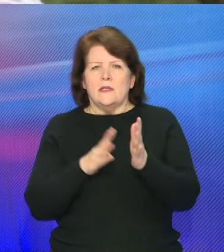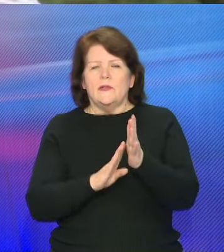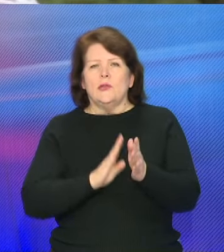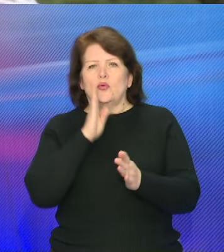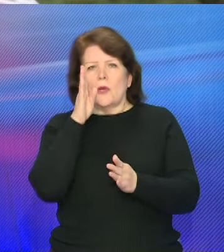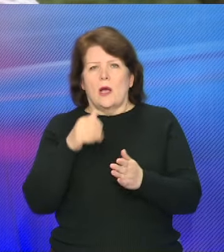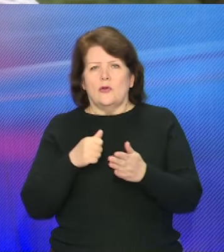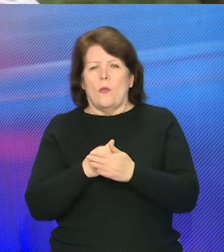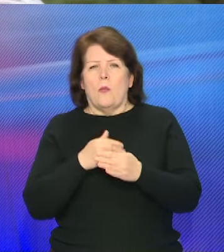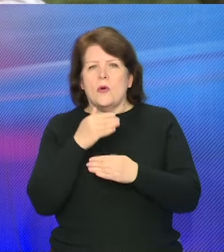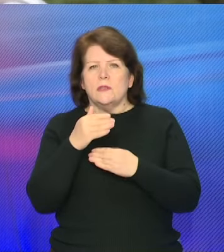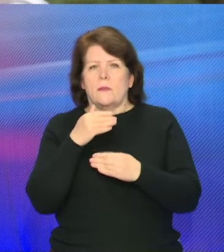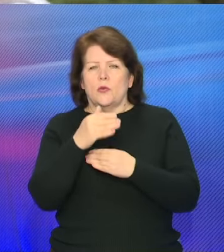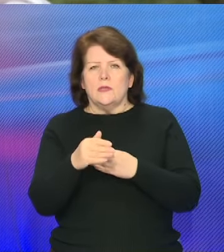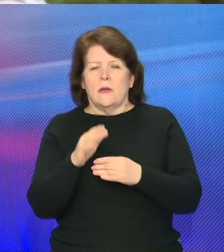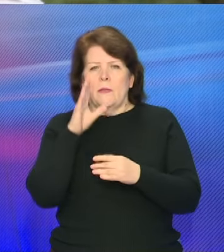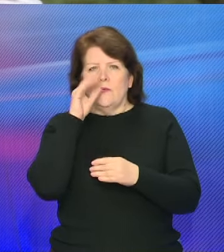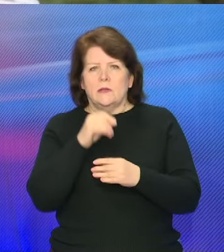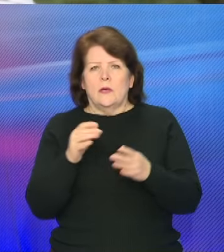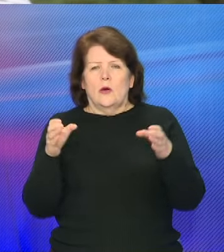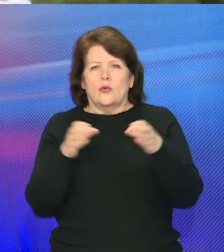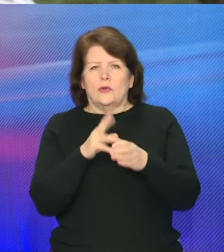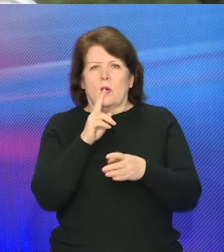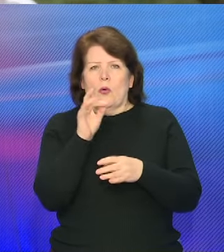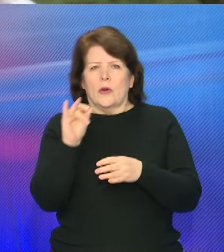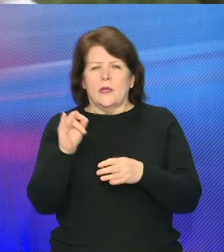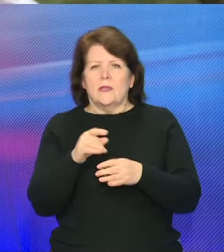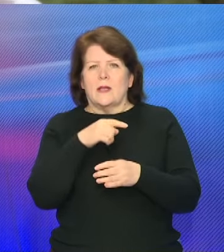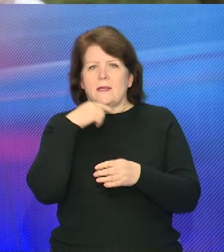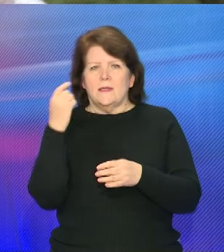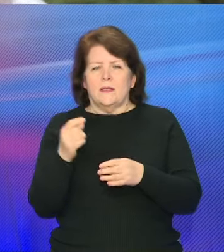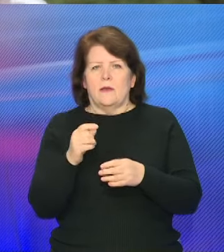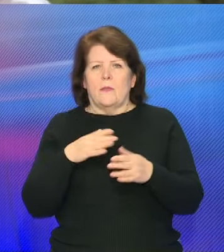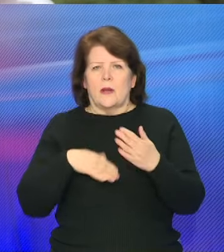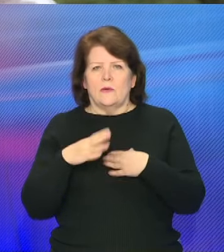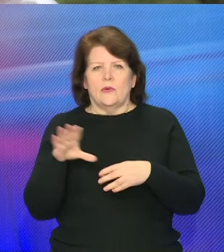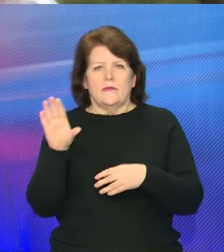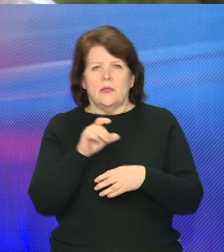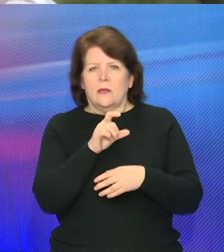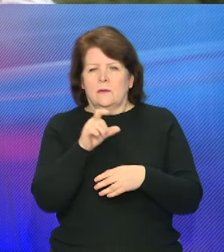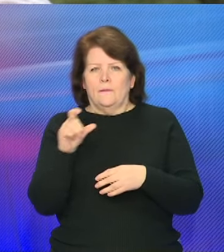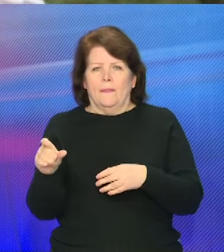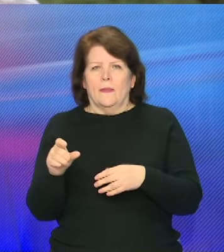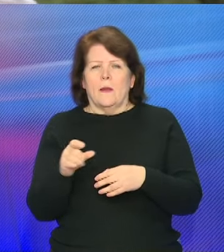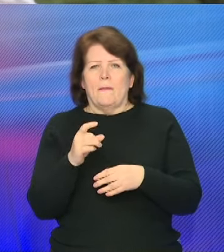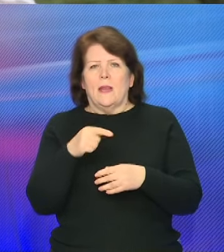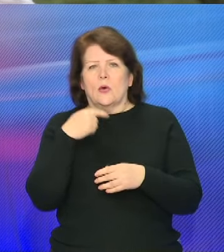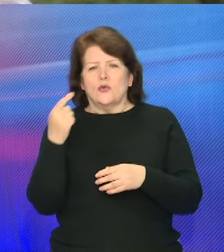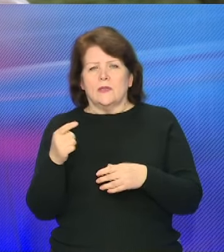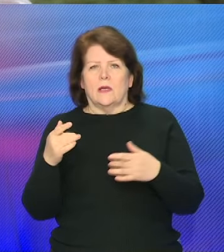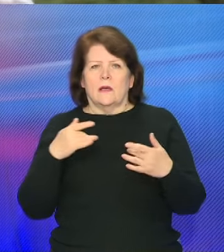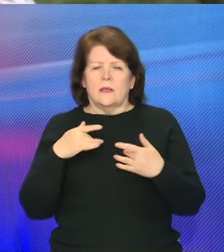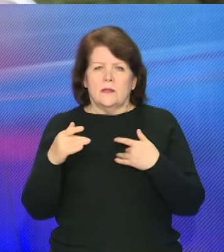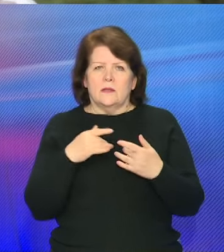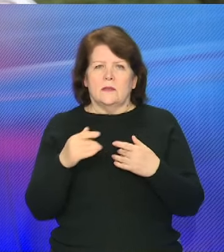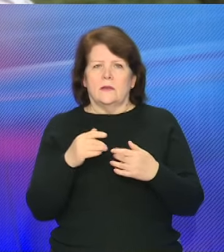до поздней вечера группа «Корни» Российской Федерации порадует нас на нашем концерте. Белорусские эстрады, это арт-группа